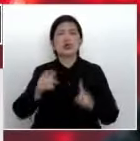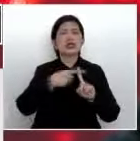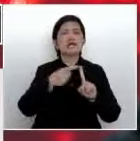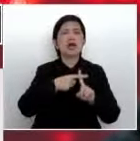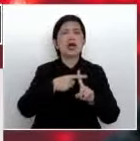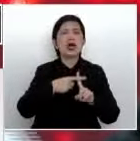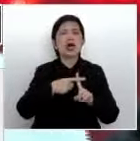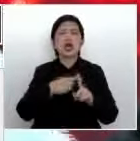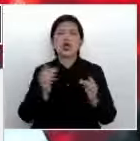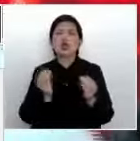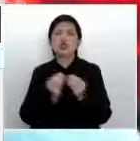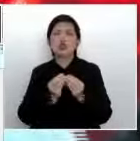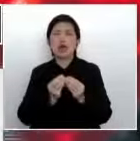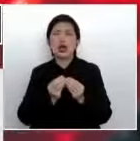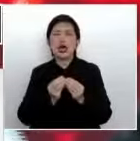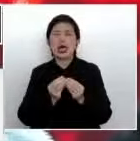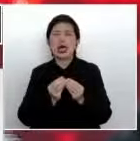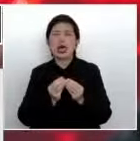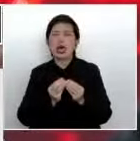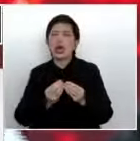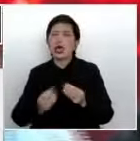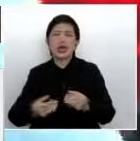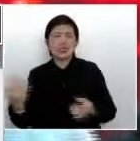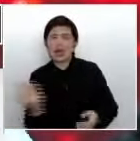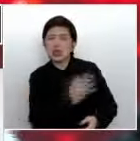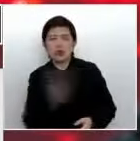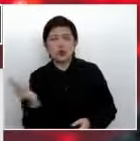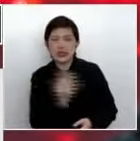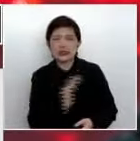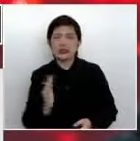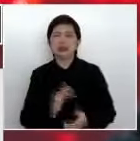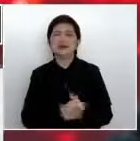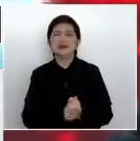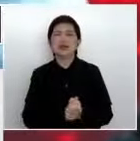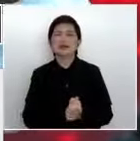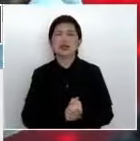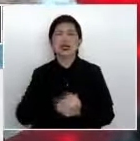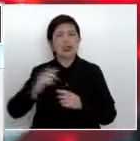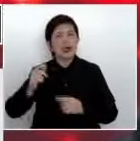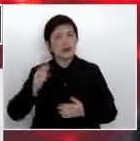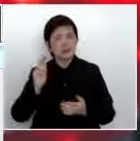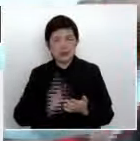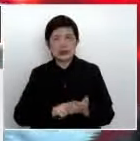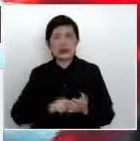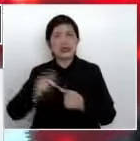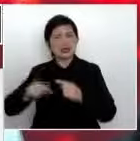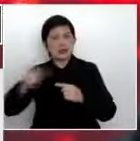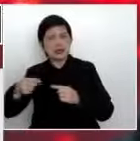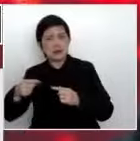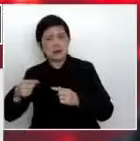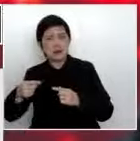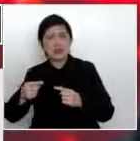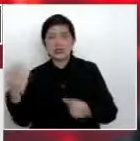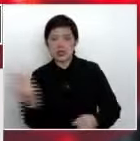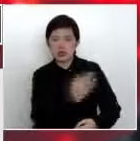Armada manajemen diperbaiki dioptimalkan pastikan setiap trk itu